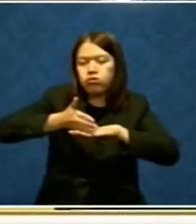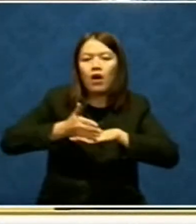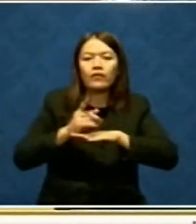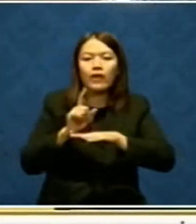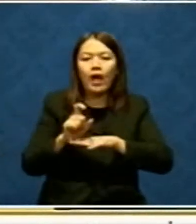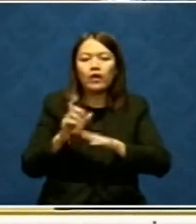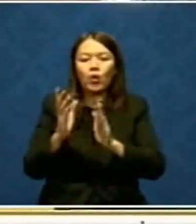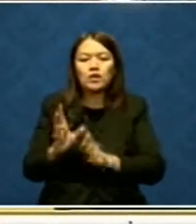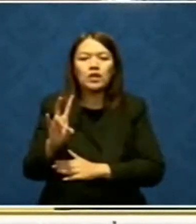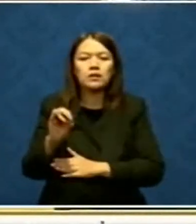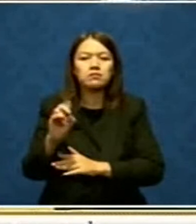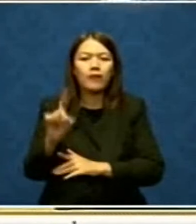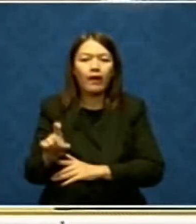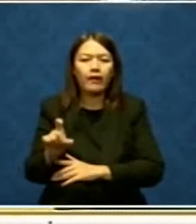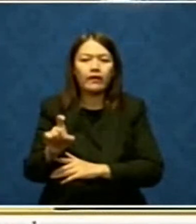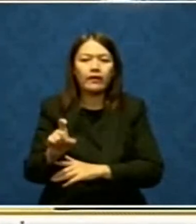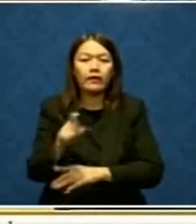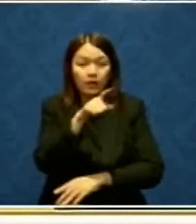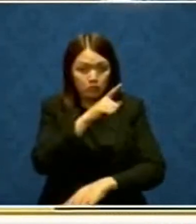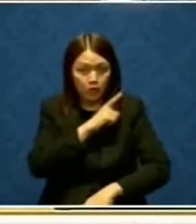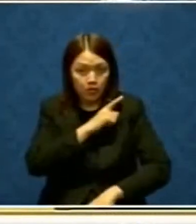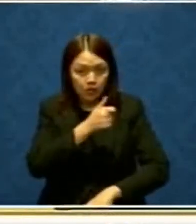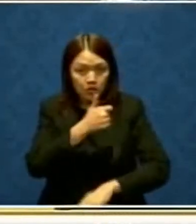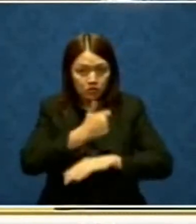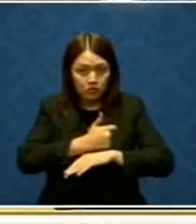ท่านผบ.ทร.จะรับผิดชอบไหมครับ